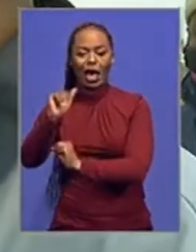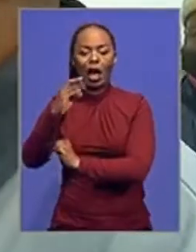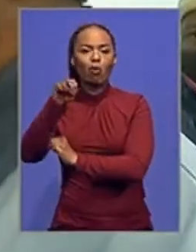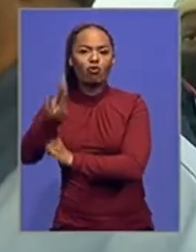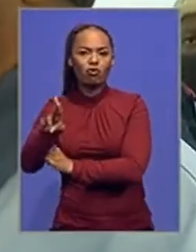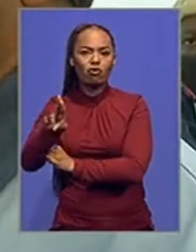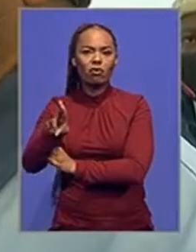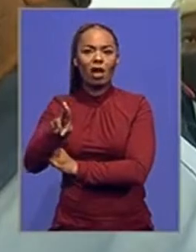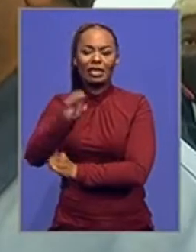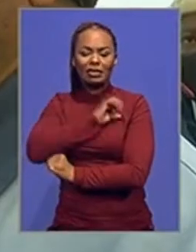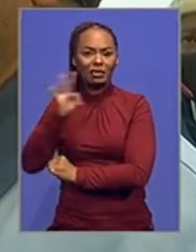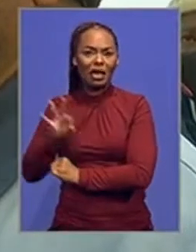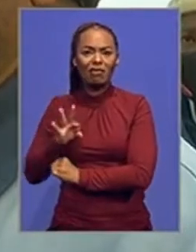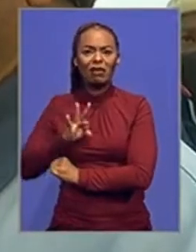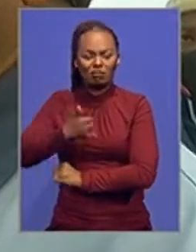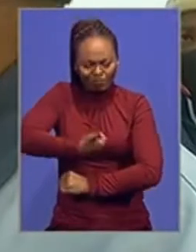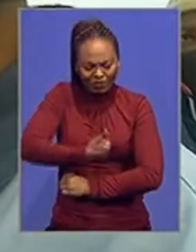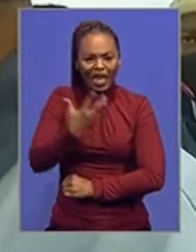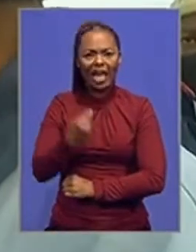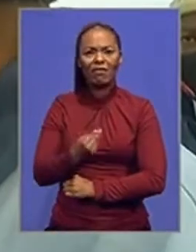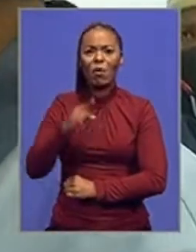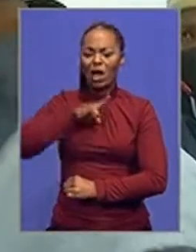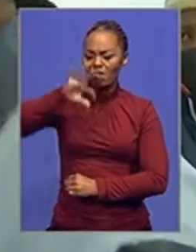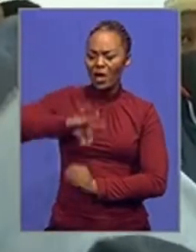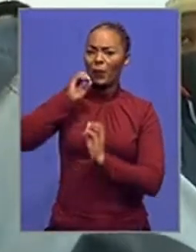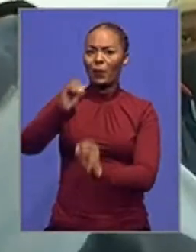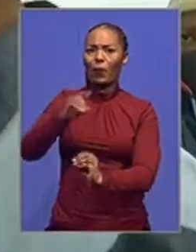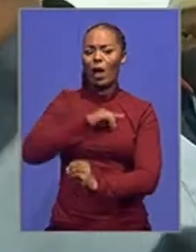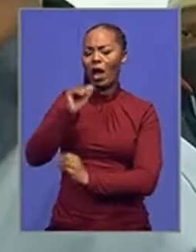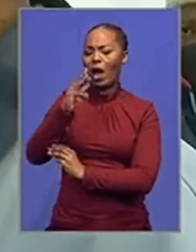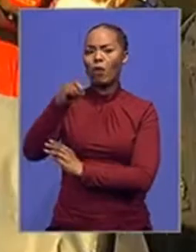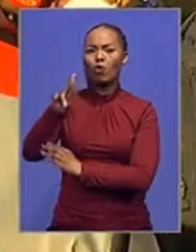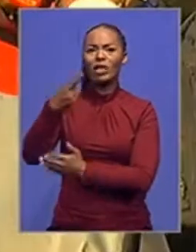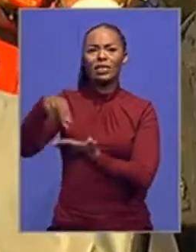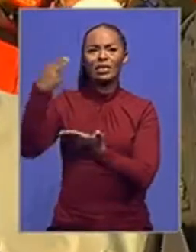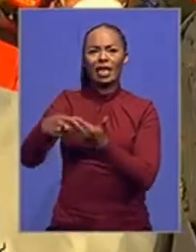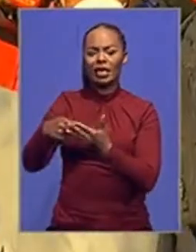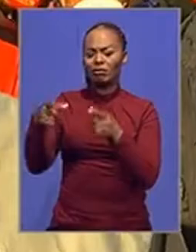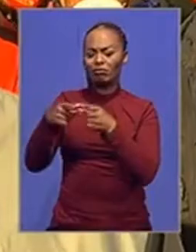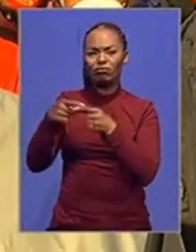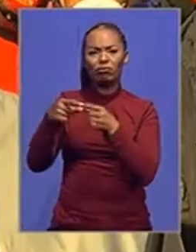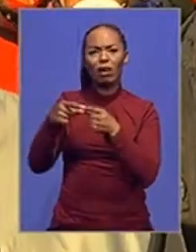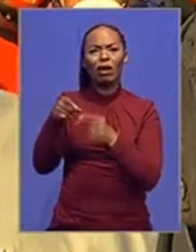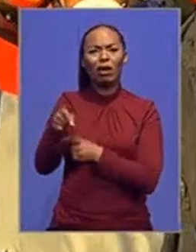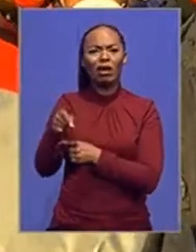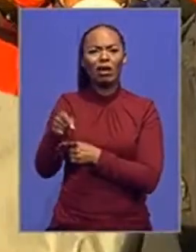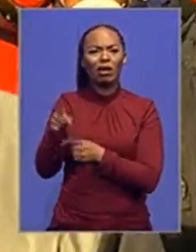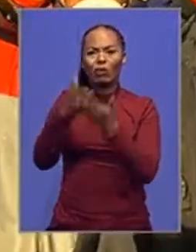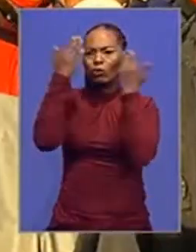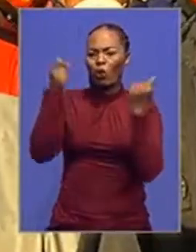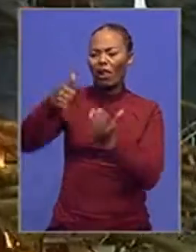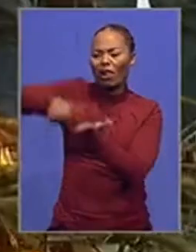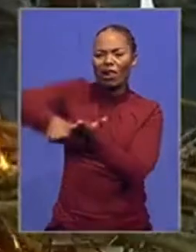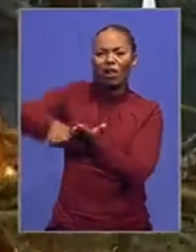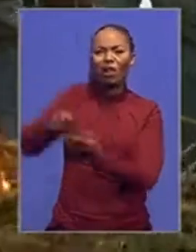botlhoko ga ba gola ka ntlha ya AMCU go saena di stop order tse re sa itse di tswa kae. Ditlhokoti di tswetse batho ba mmaene ba